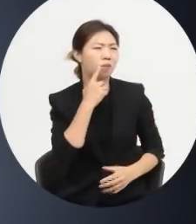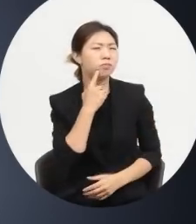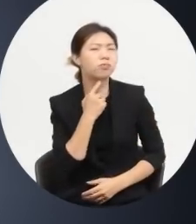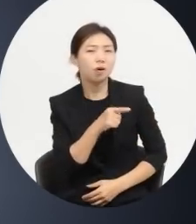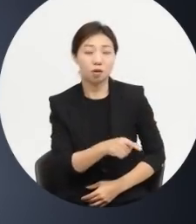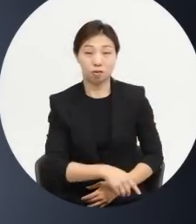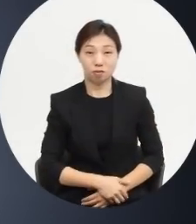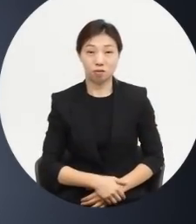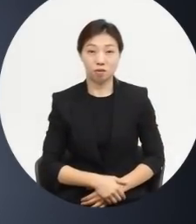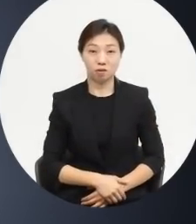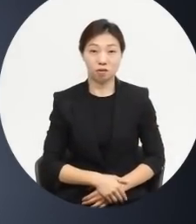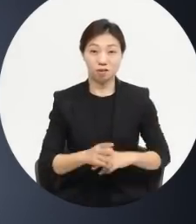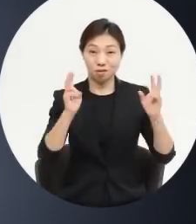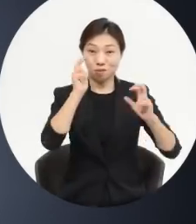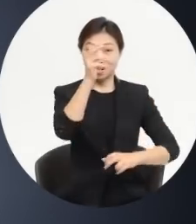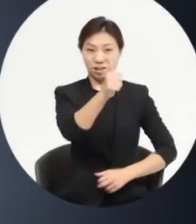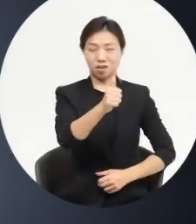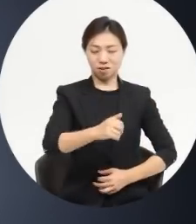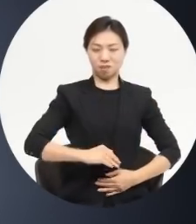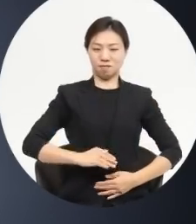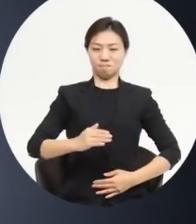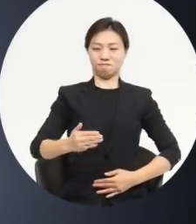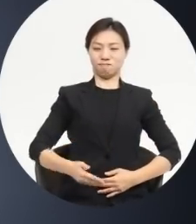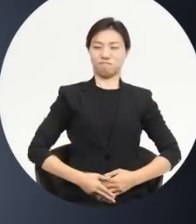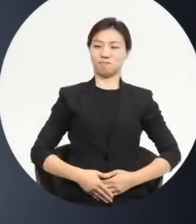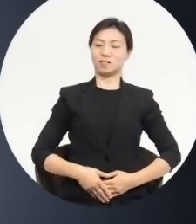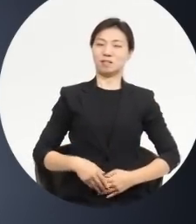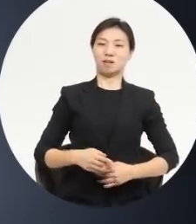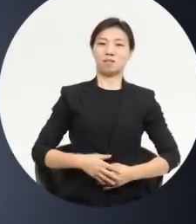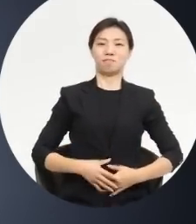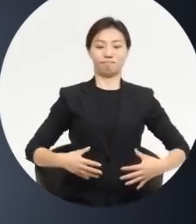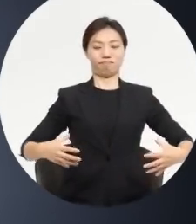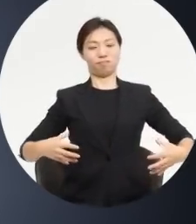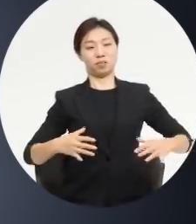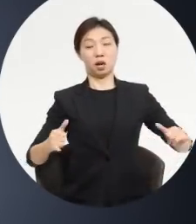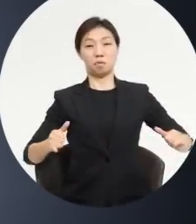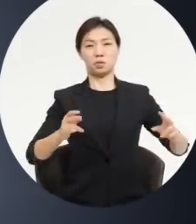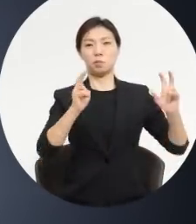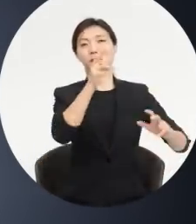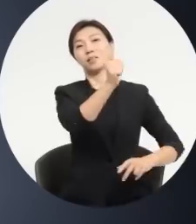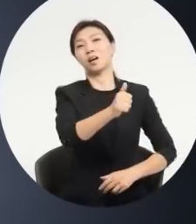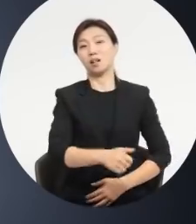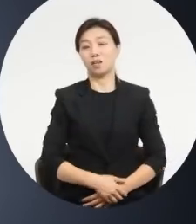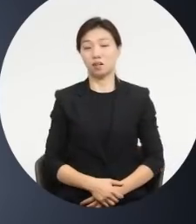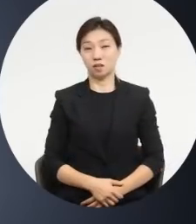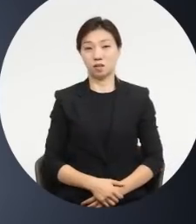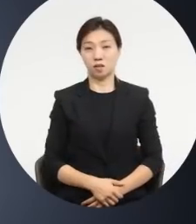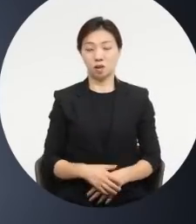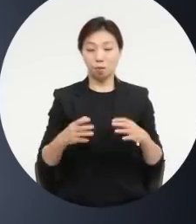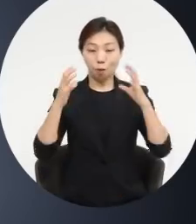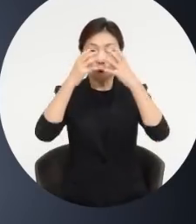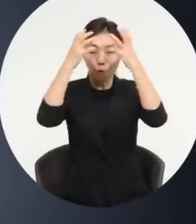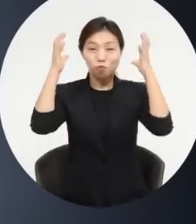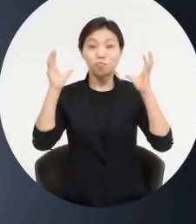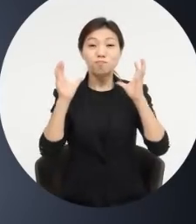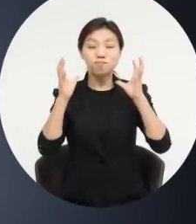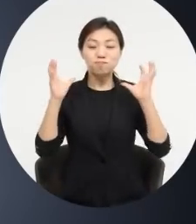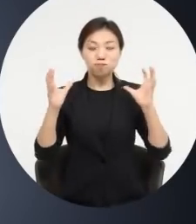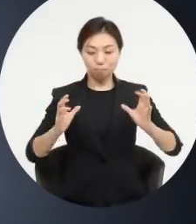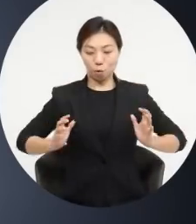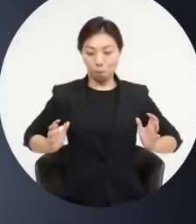그래서 사장님은 배가 나와야 사장님이라고 불렀어요. 또 얼굴이 통통하고 몸매가